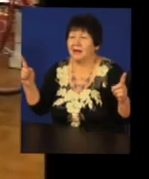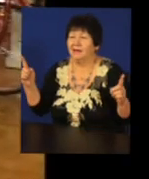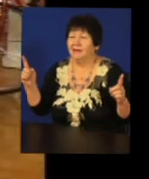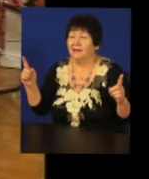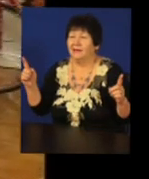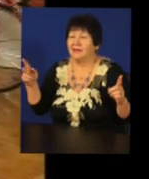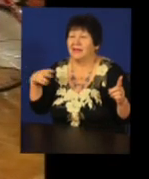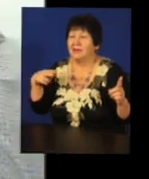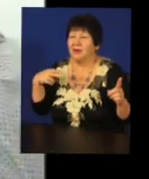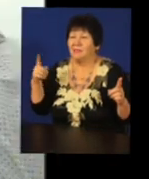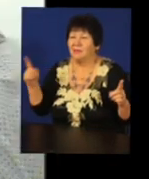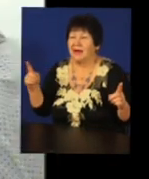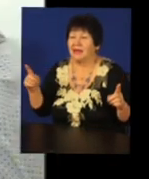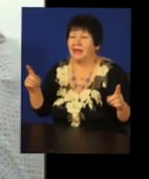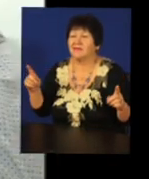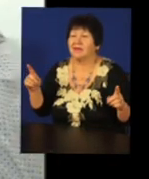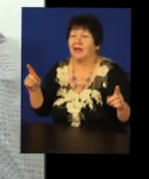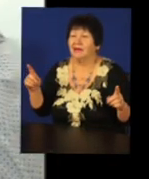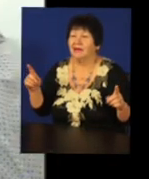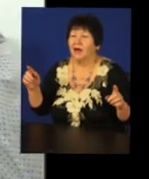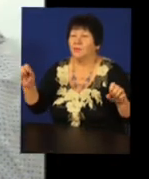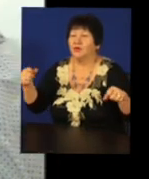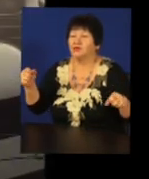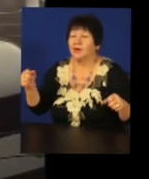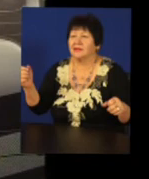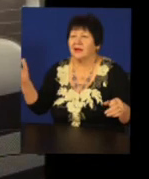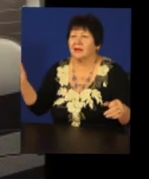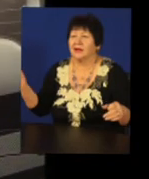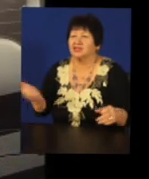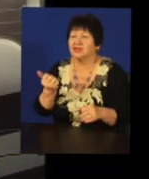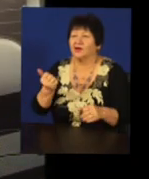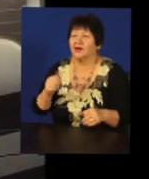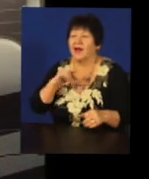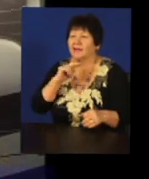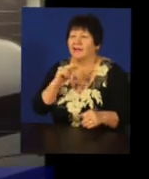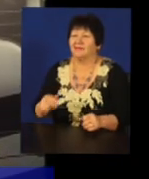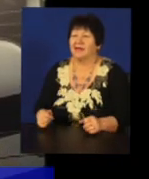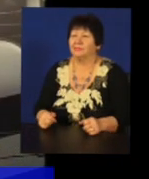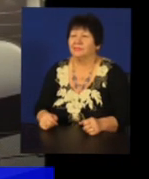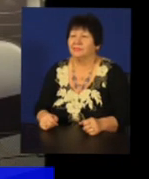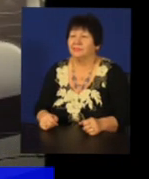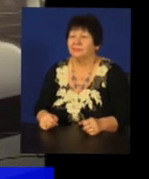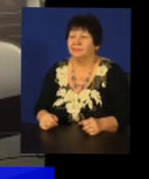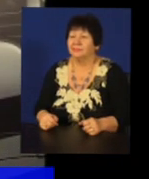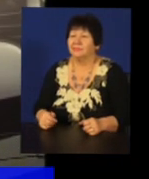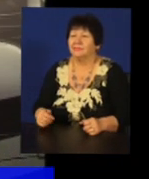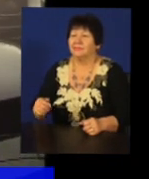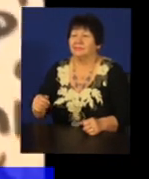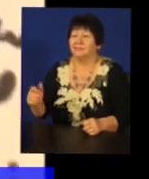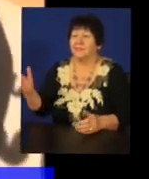premiu, dar unul dintre premiile mari, motocicletă. Iată câștigătorul, atenție doamnelor, domnilor! Câștigătorul